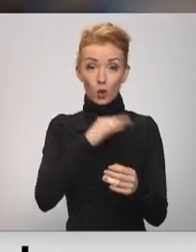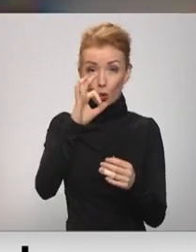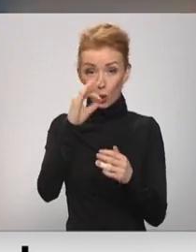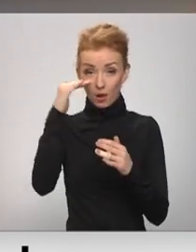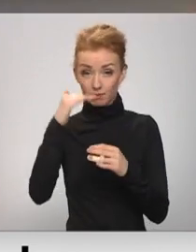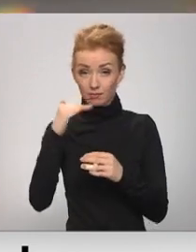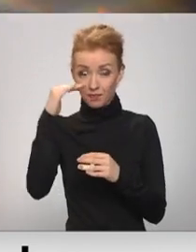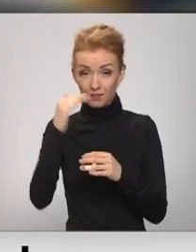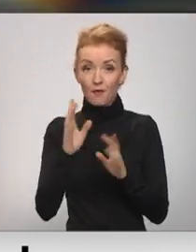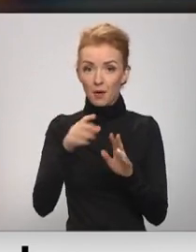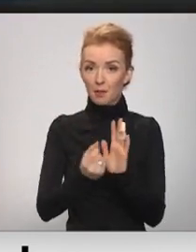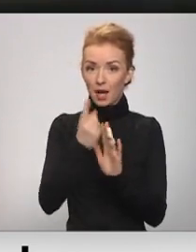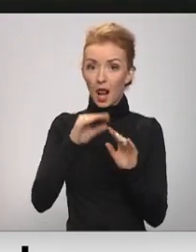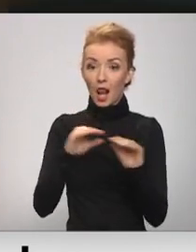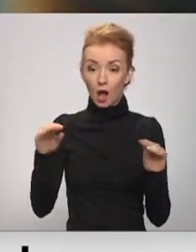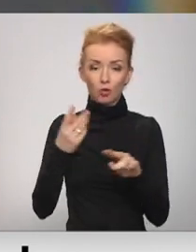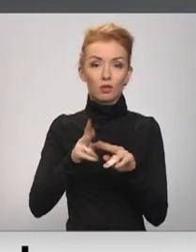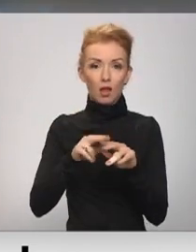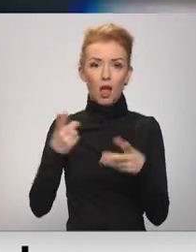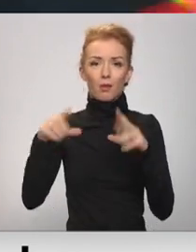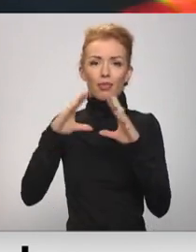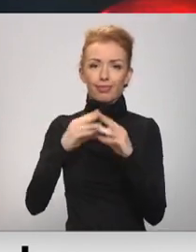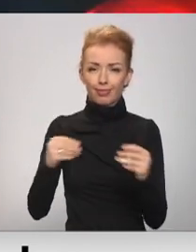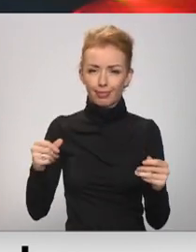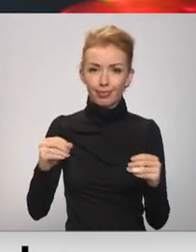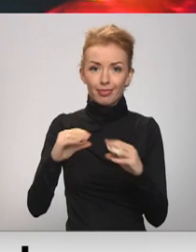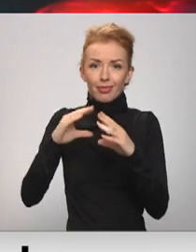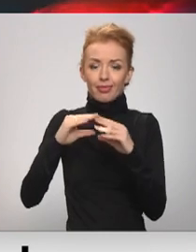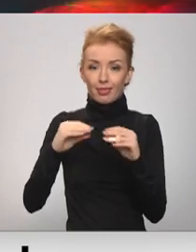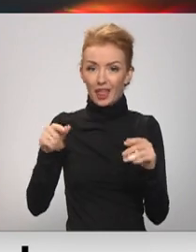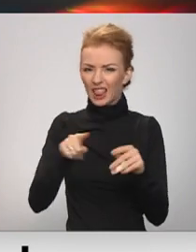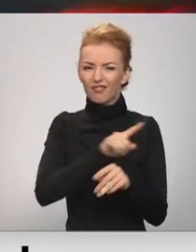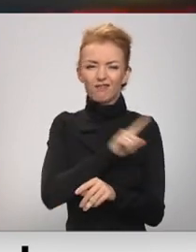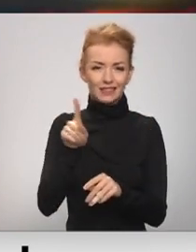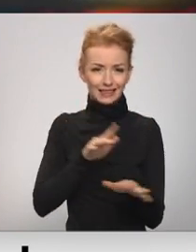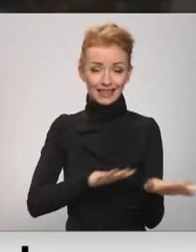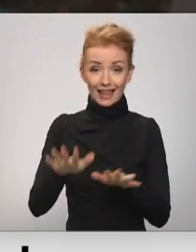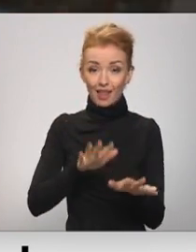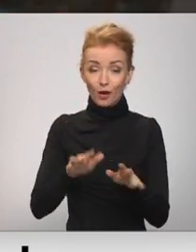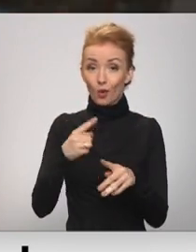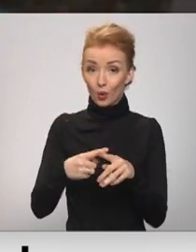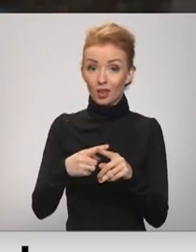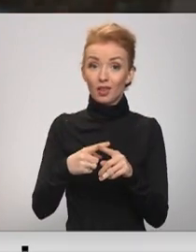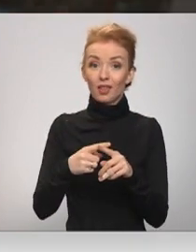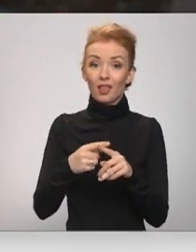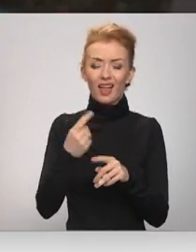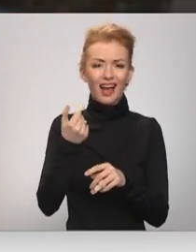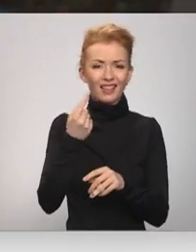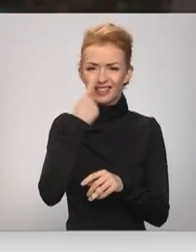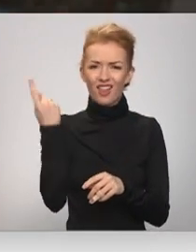nuli, brīžiem veidojas ledus, tā tas atkal kūst. Tas ir viss slidenākais, kas var būt. Tur patiesībā nu, gandrīz